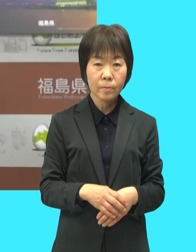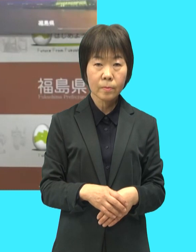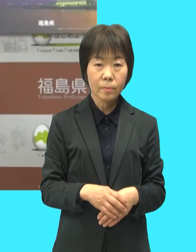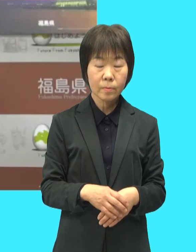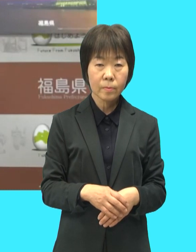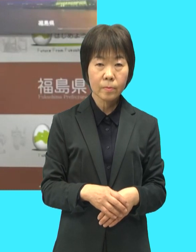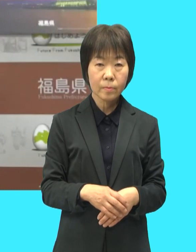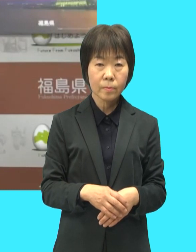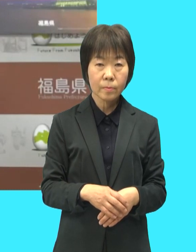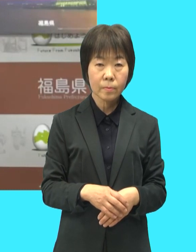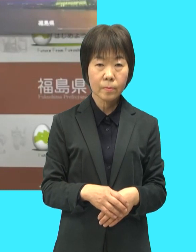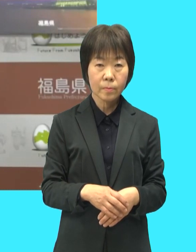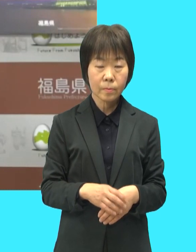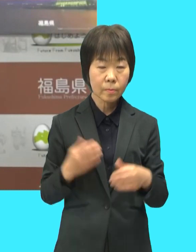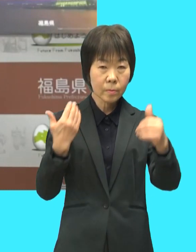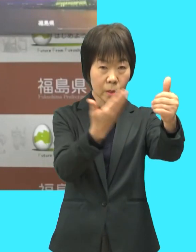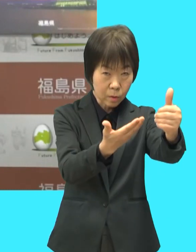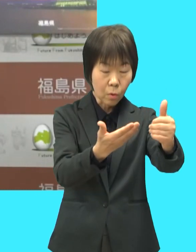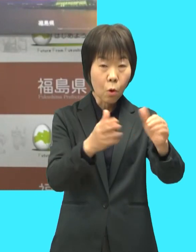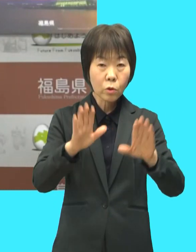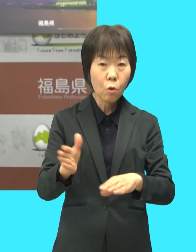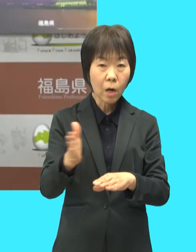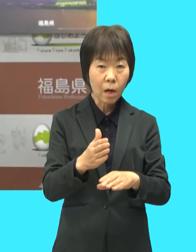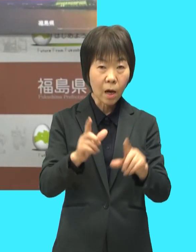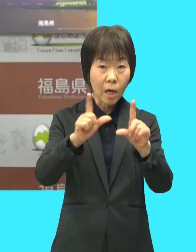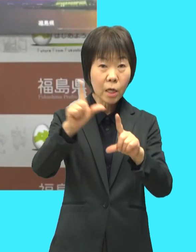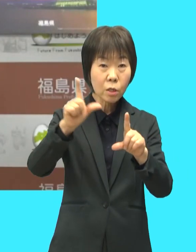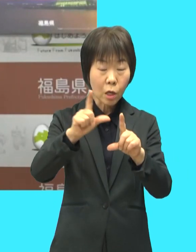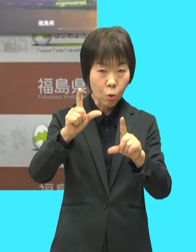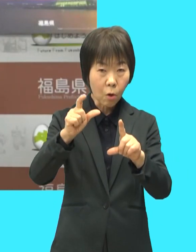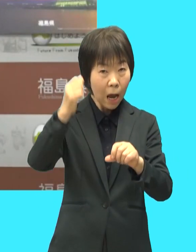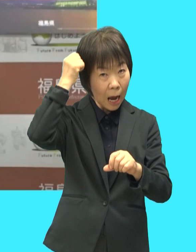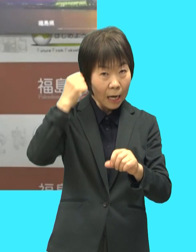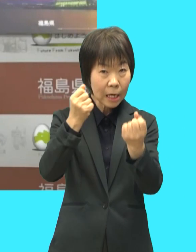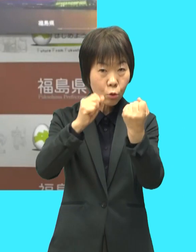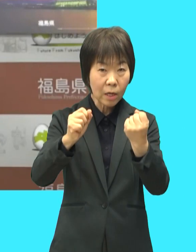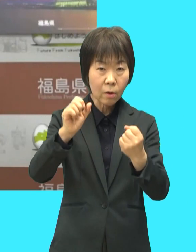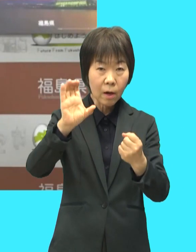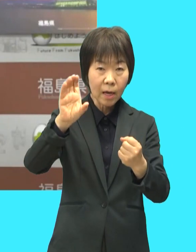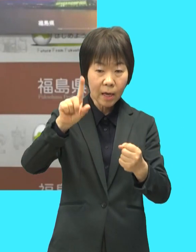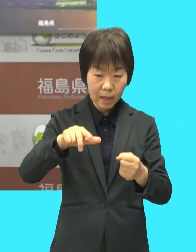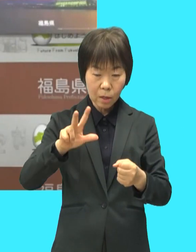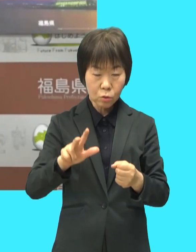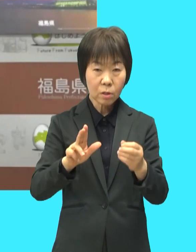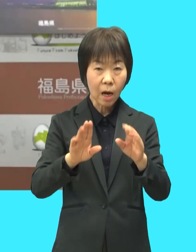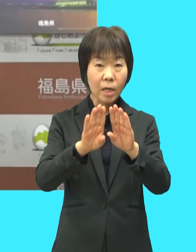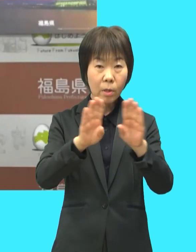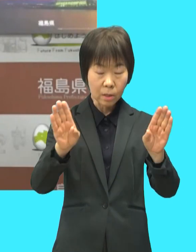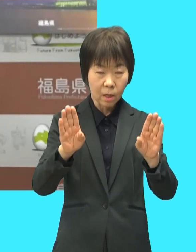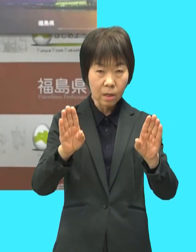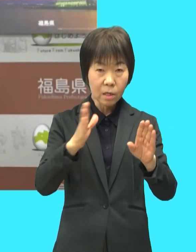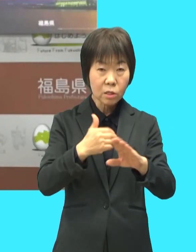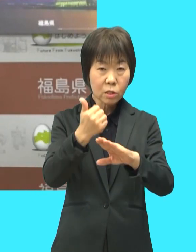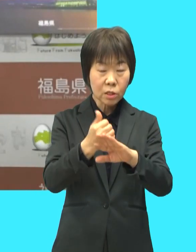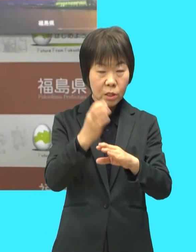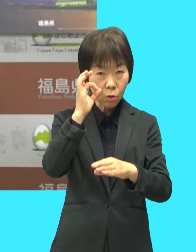NHK さん。 ちょっと話題ガラッと変わるんですけど、今日から NHK の方で朝ドラのエールが始まったんですけれども、知事ご覧にな